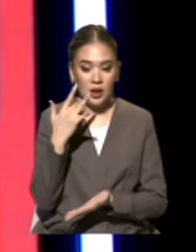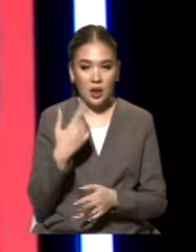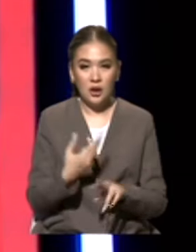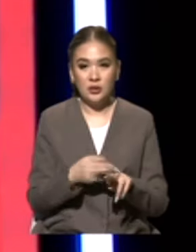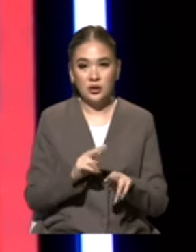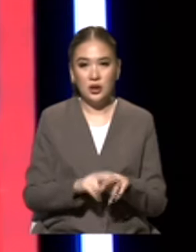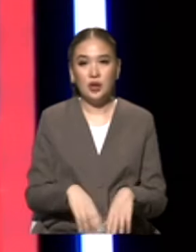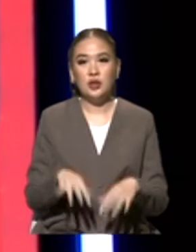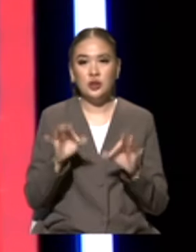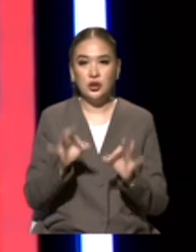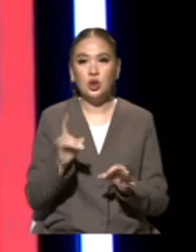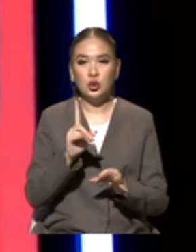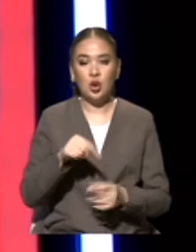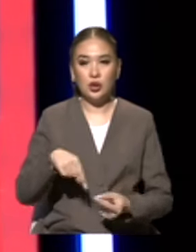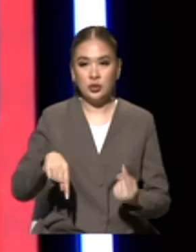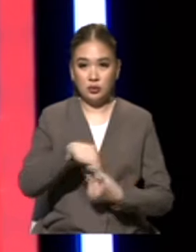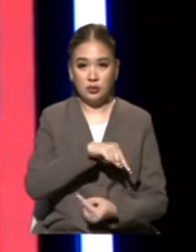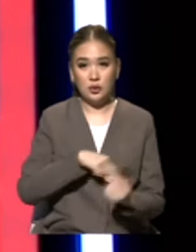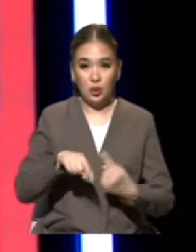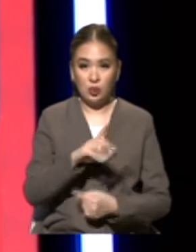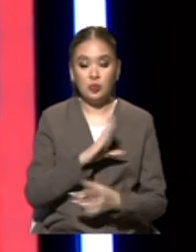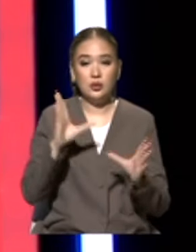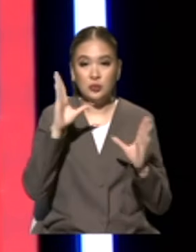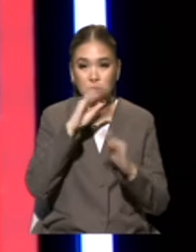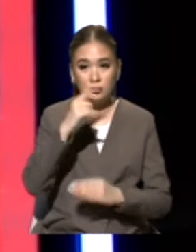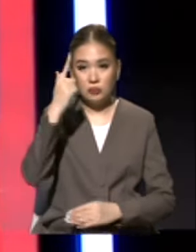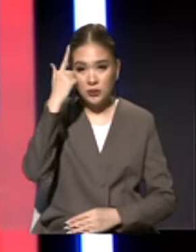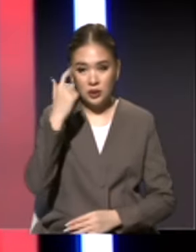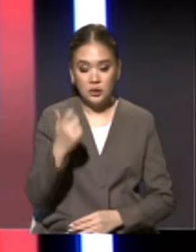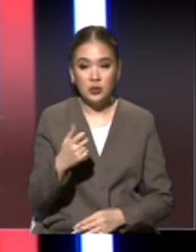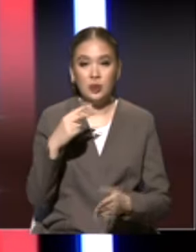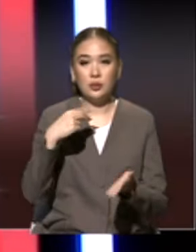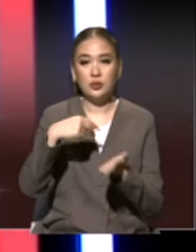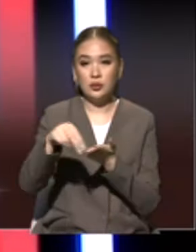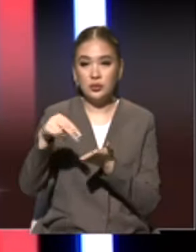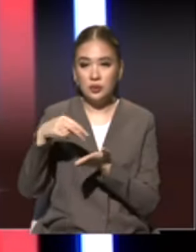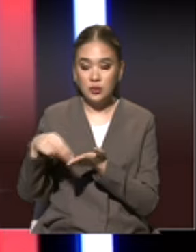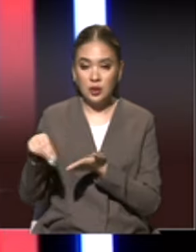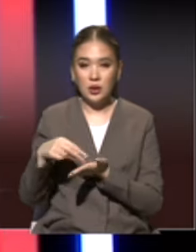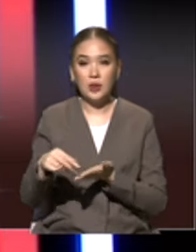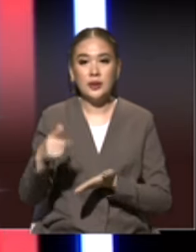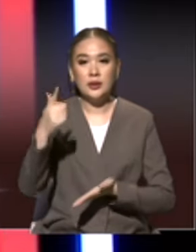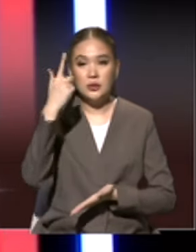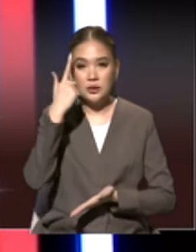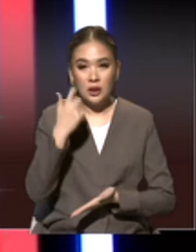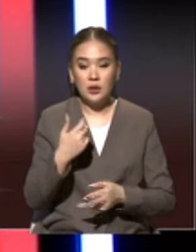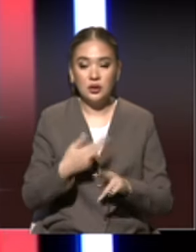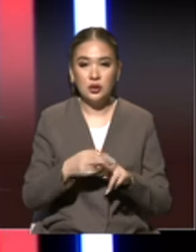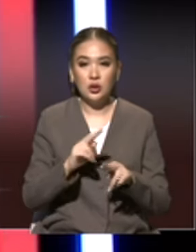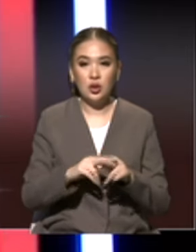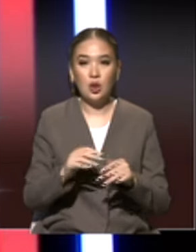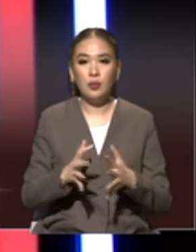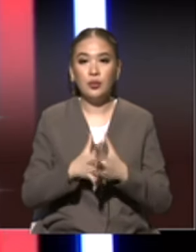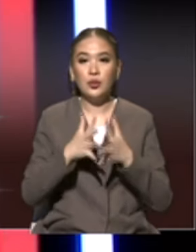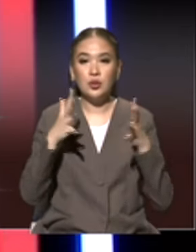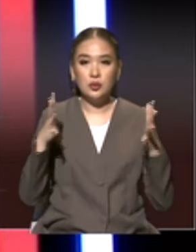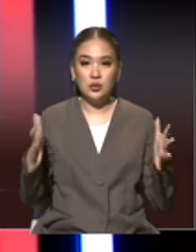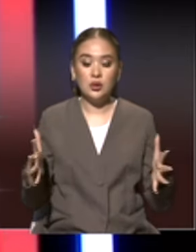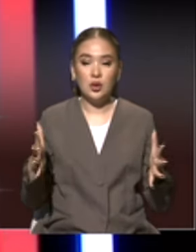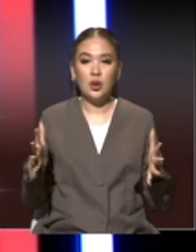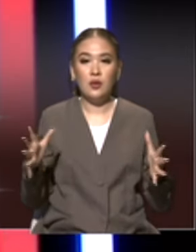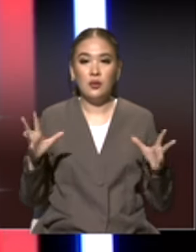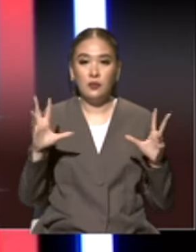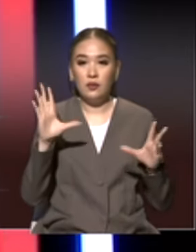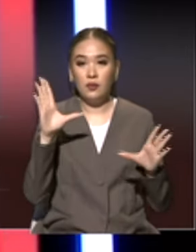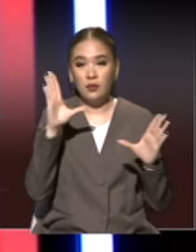де қолынан кәсіп келе алатын, мемлекеттік сатып алудың тәртібін білетін адамдарға бұл тендер, мемлекеттік сатып алу үлкен мүмкіндік өзін